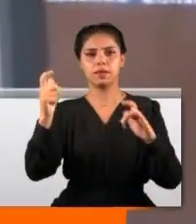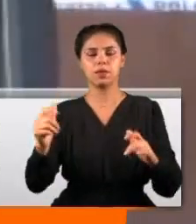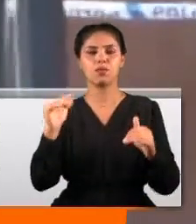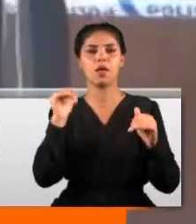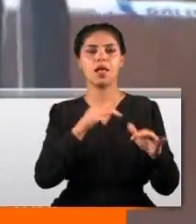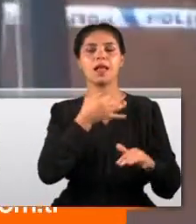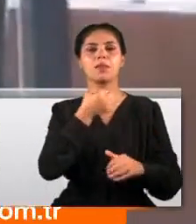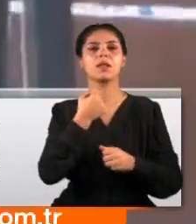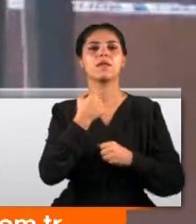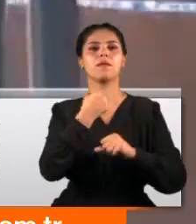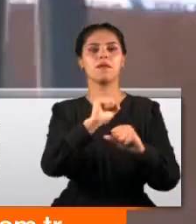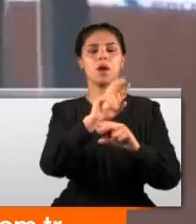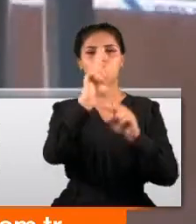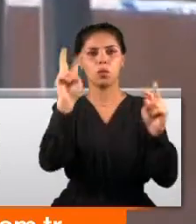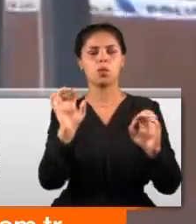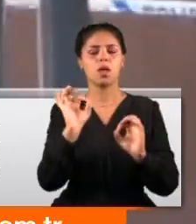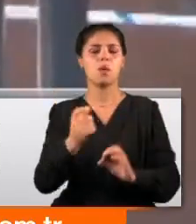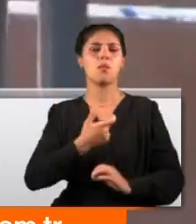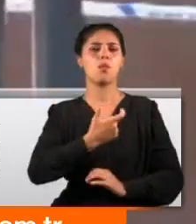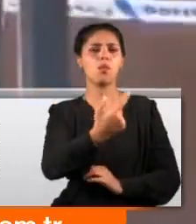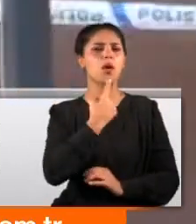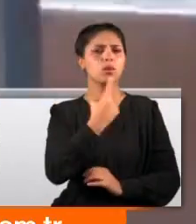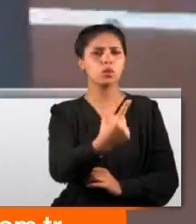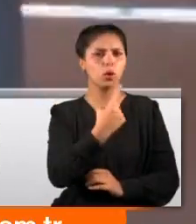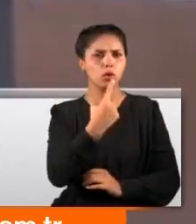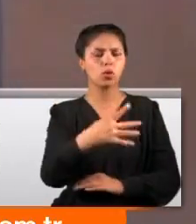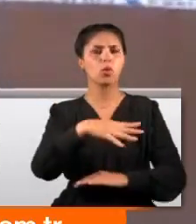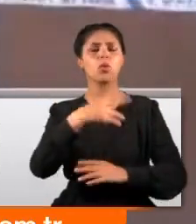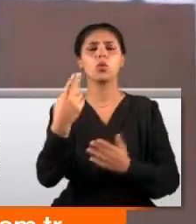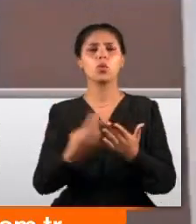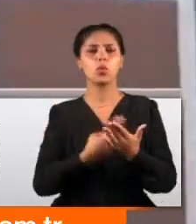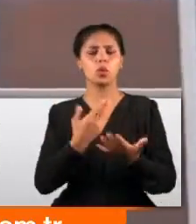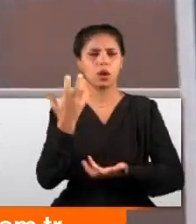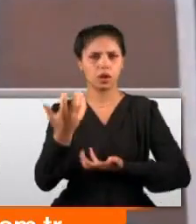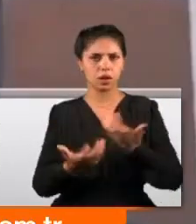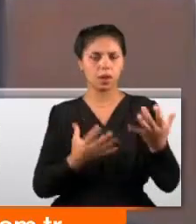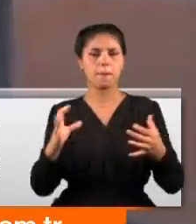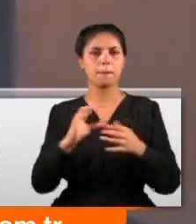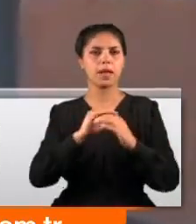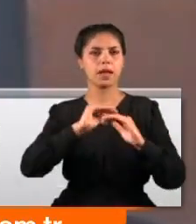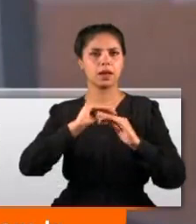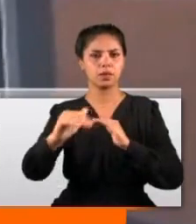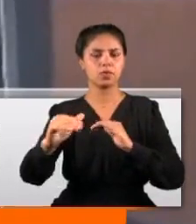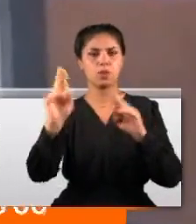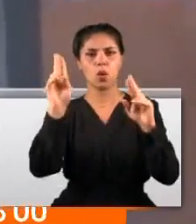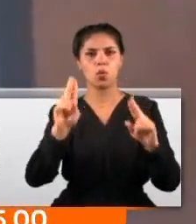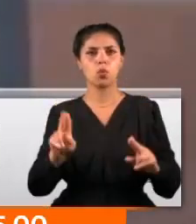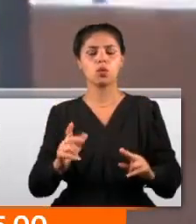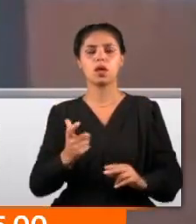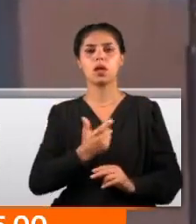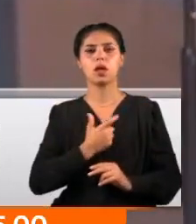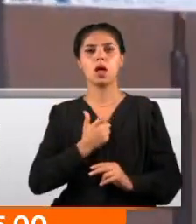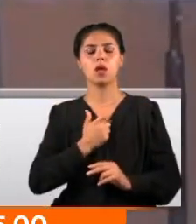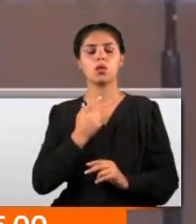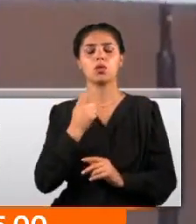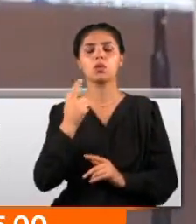eylemlere izin vermeme konusunda defalarca uyardı. Kur'an yakmanın Birleşmiş Milletler nezdinde de uluslararası hukukun